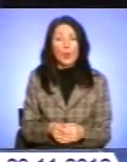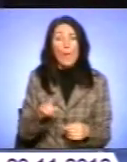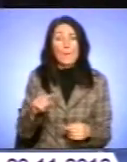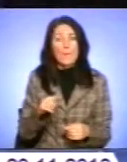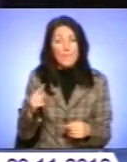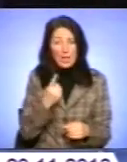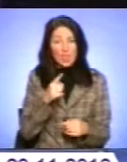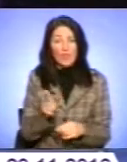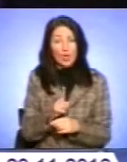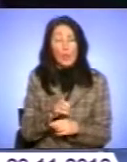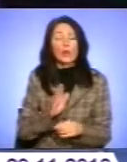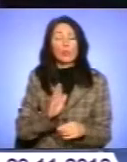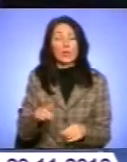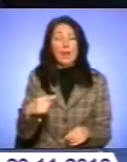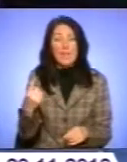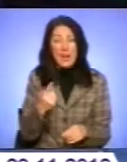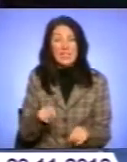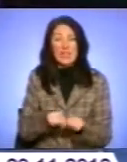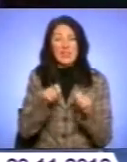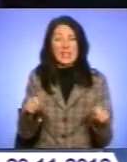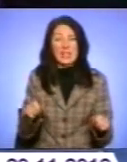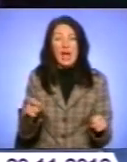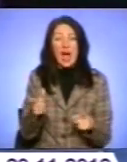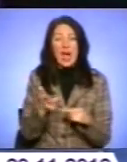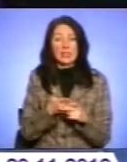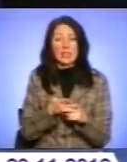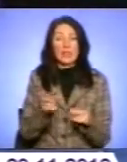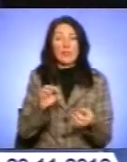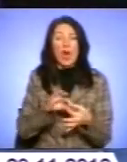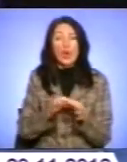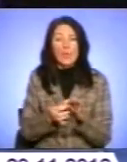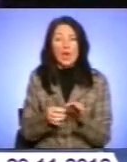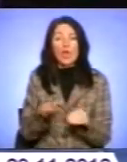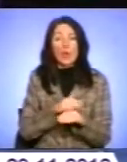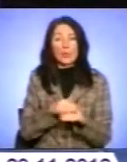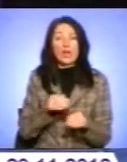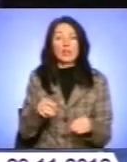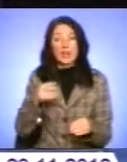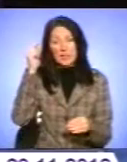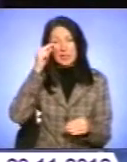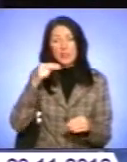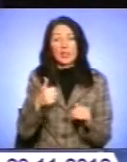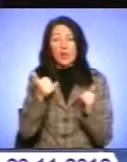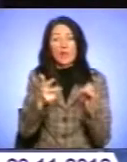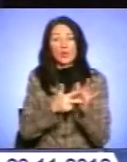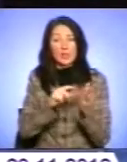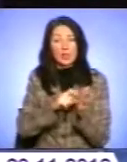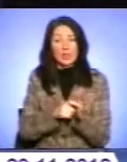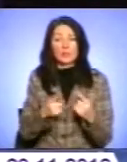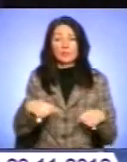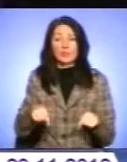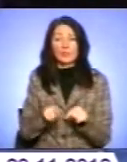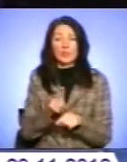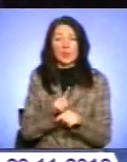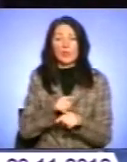Вперше у Тернополі відбулася відкрита альтернативна олімпіада з гуманітарних дисциплін для восьмикласників. Організована Тернопільським комунальним